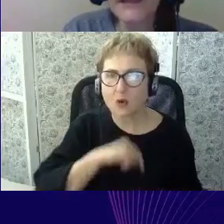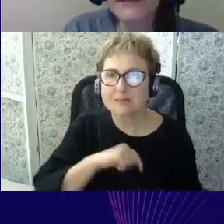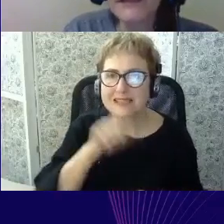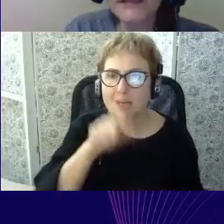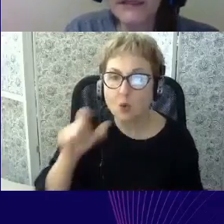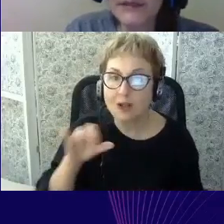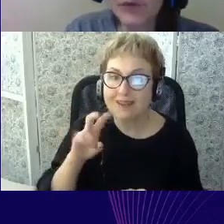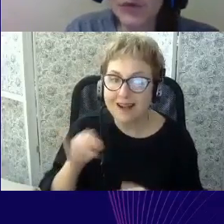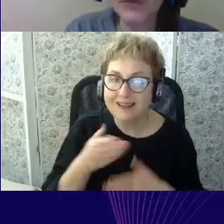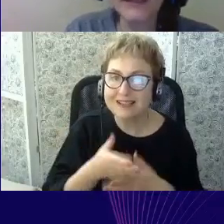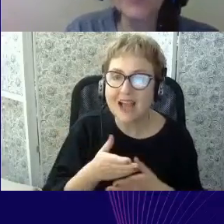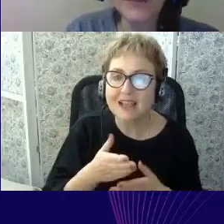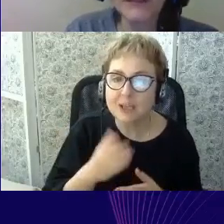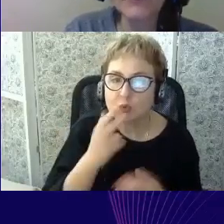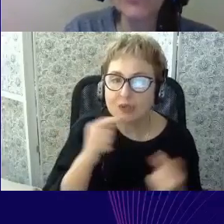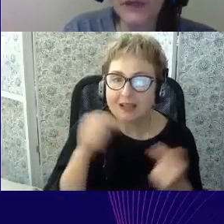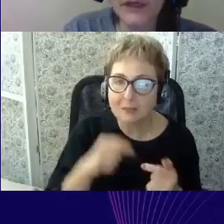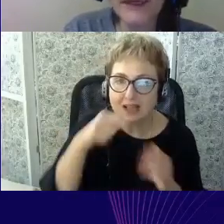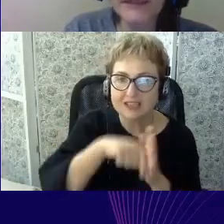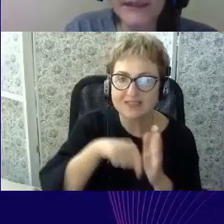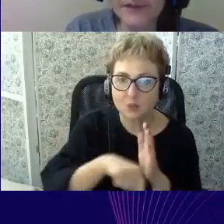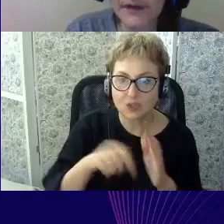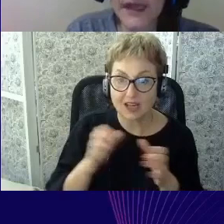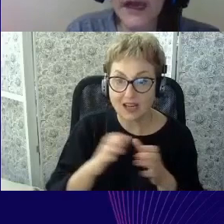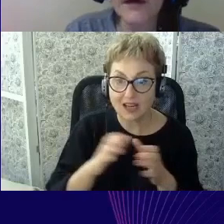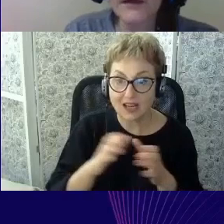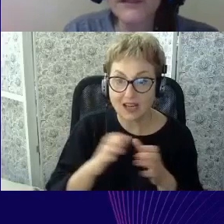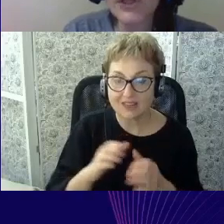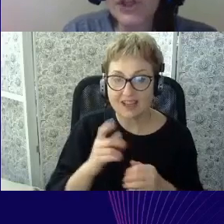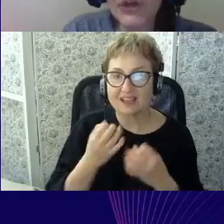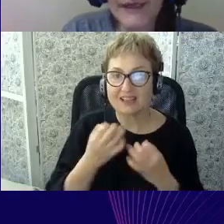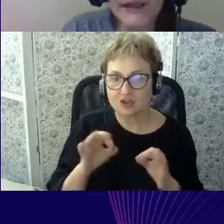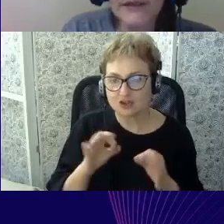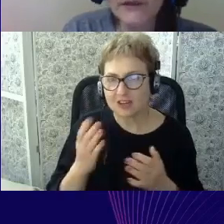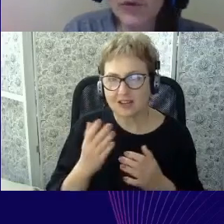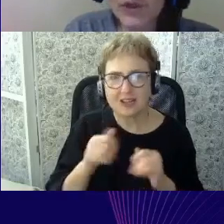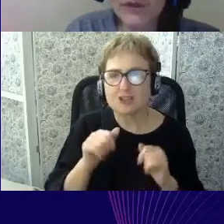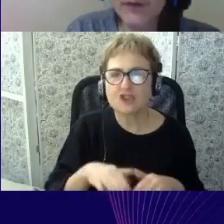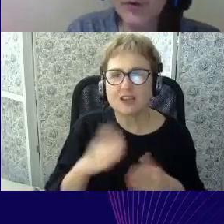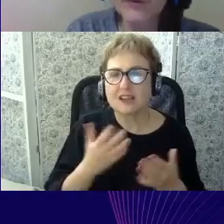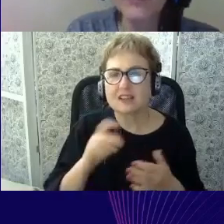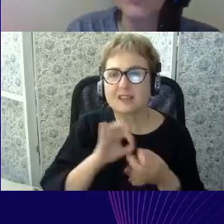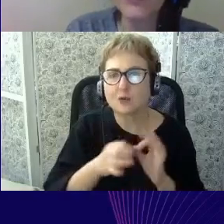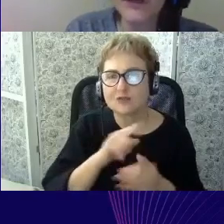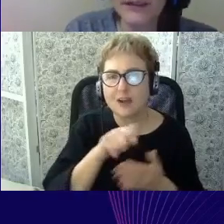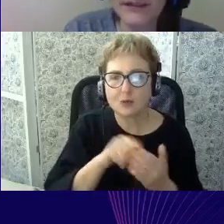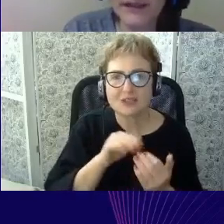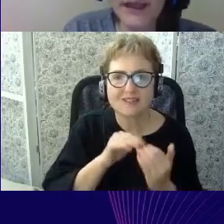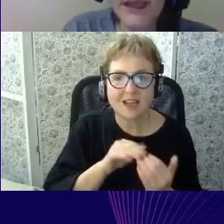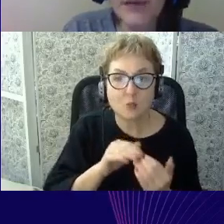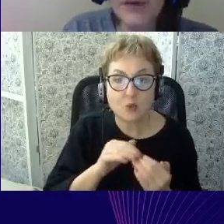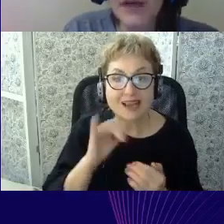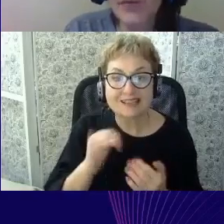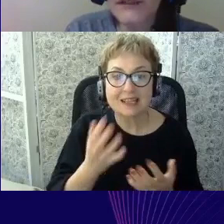и они содействуют адаптации внутри коллектива, разрешению каких-то сложных вопросов